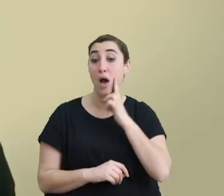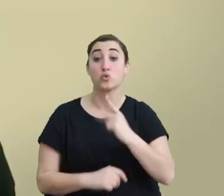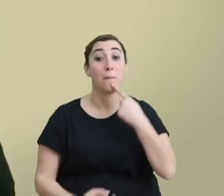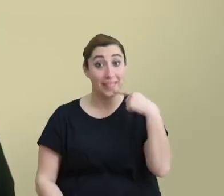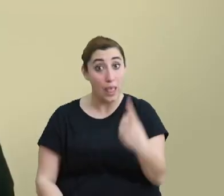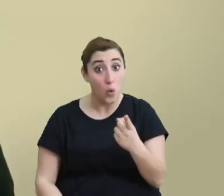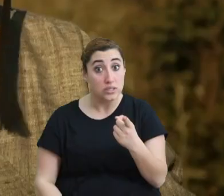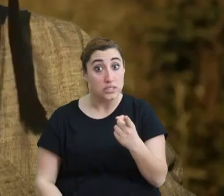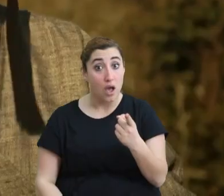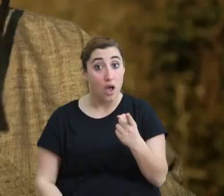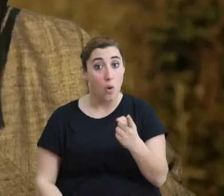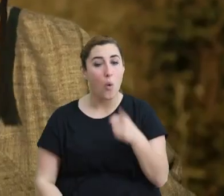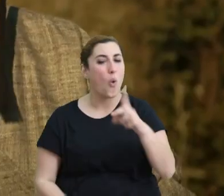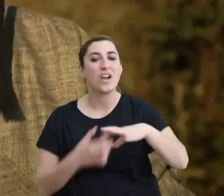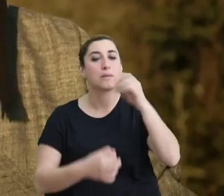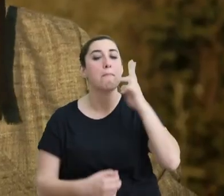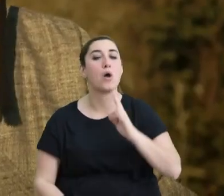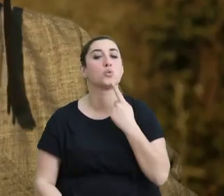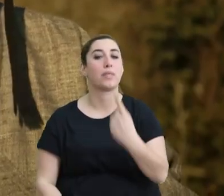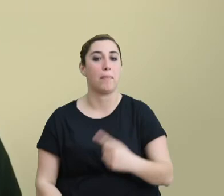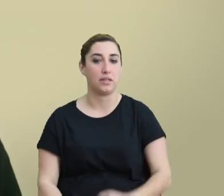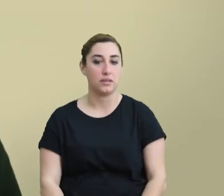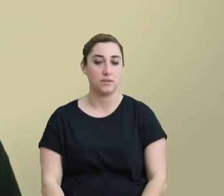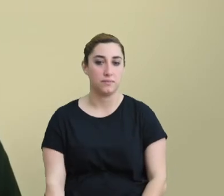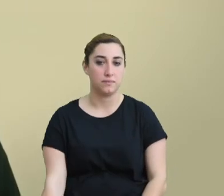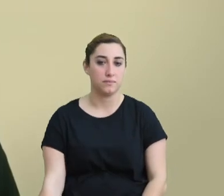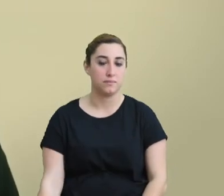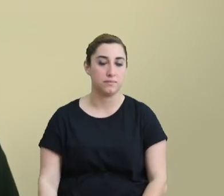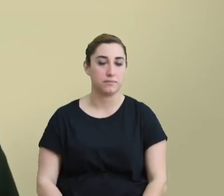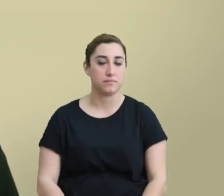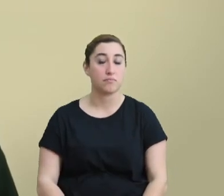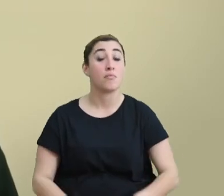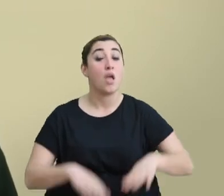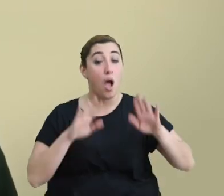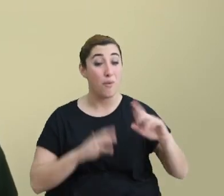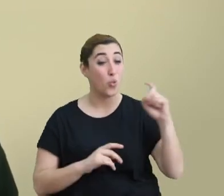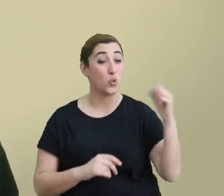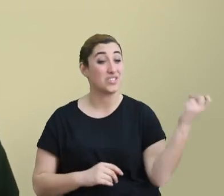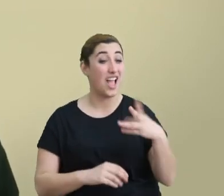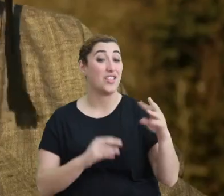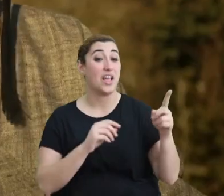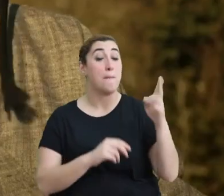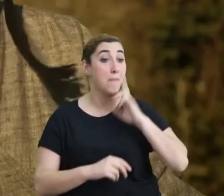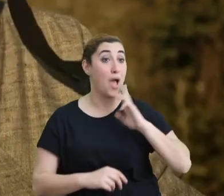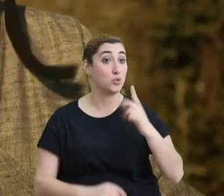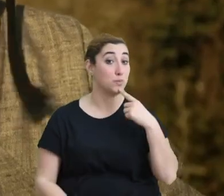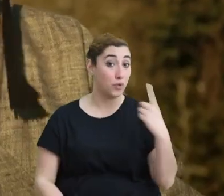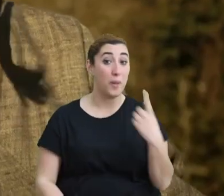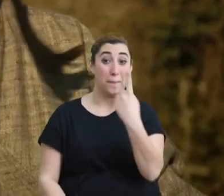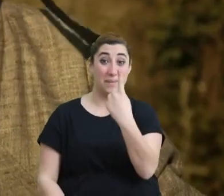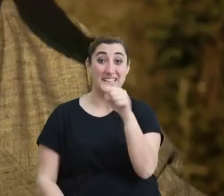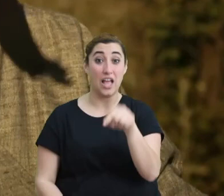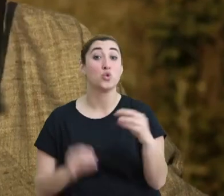der ise o kişi masumdur. Ama 9 faresi masum,